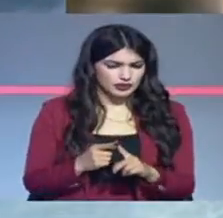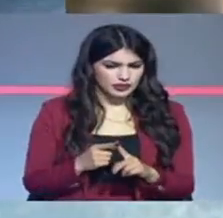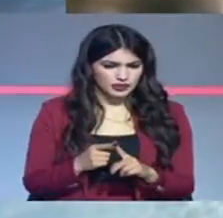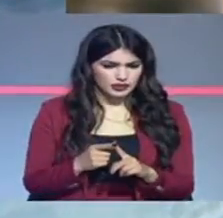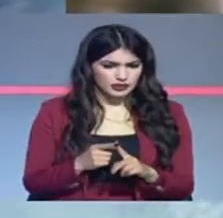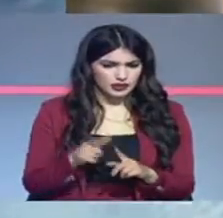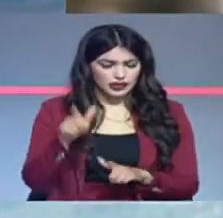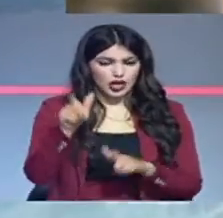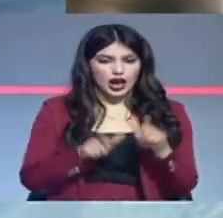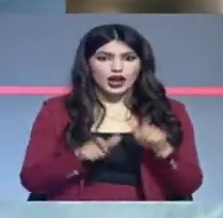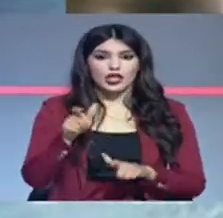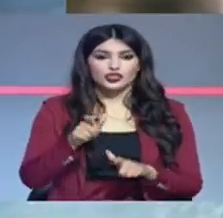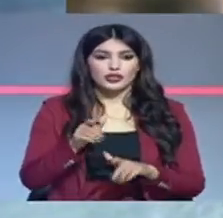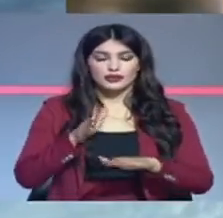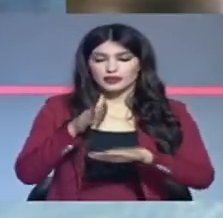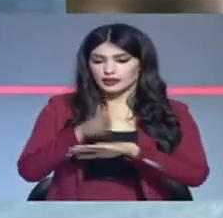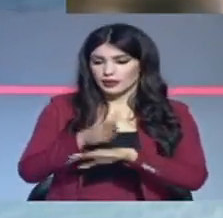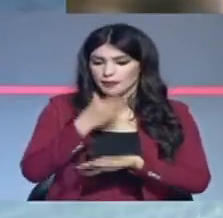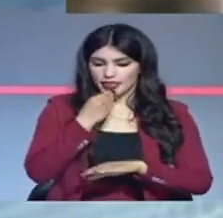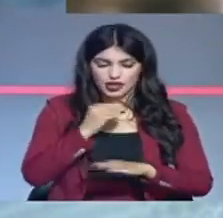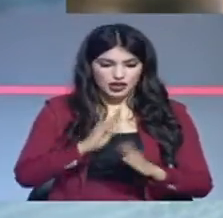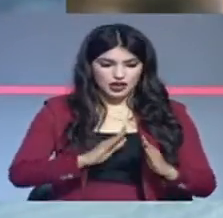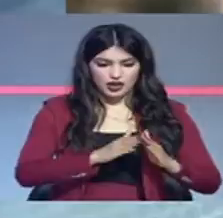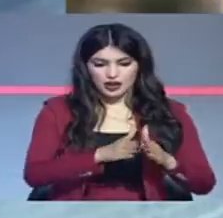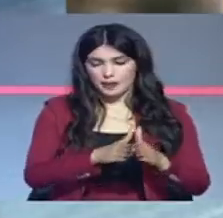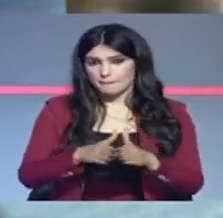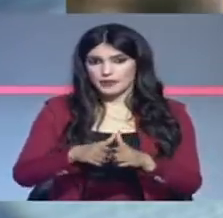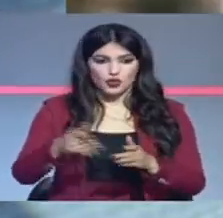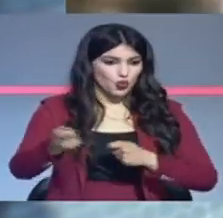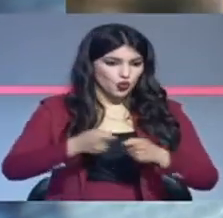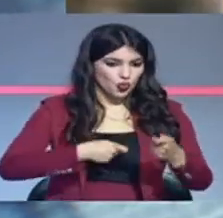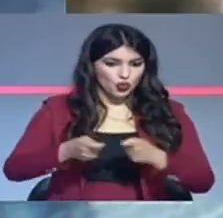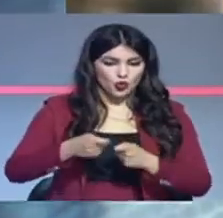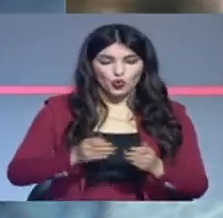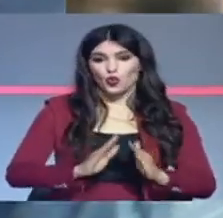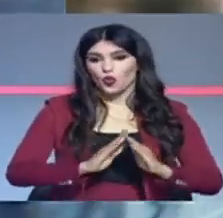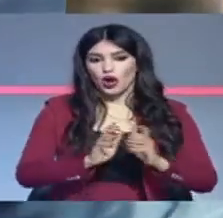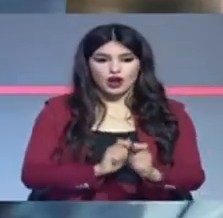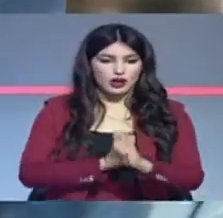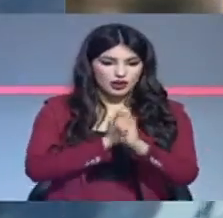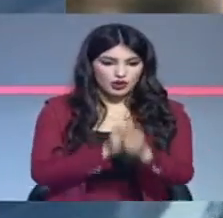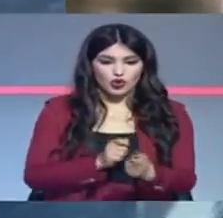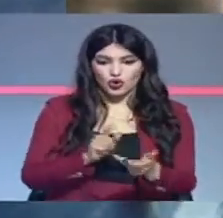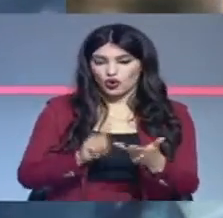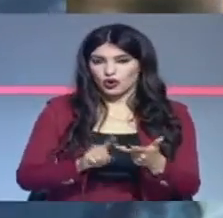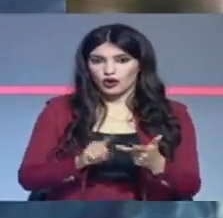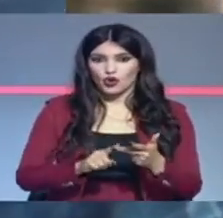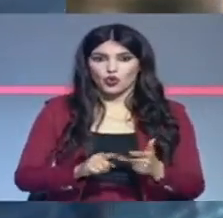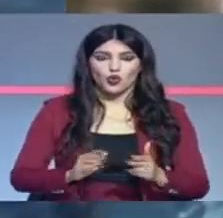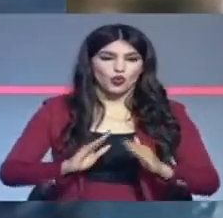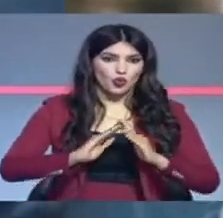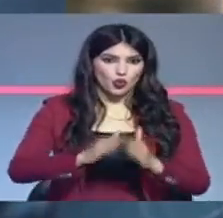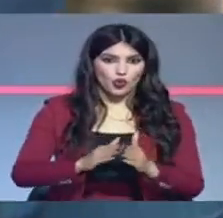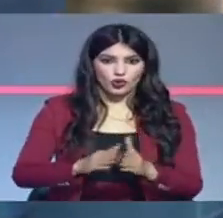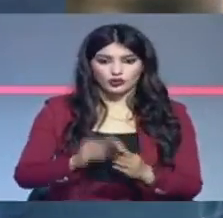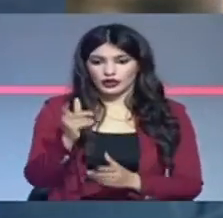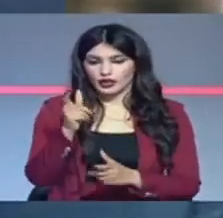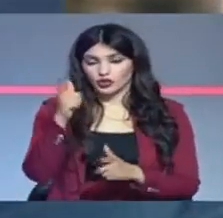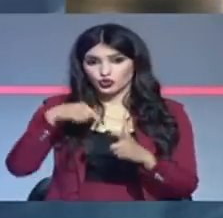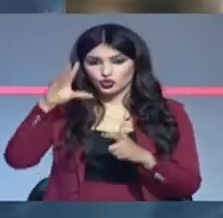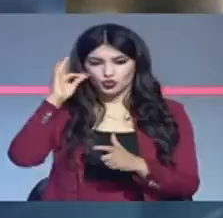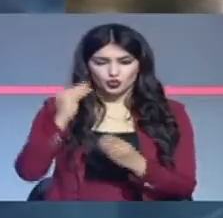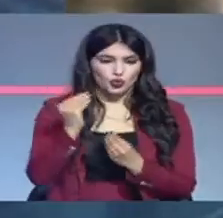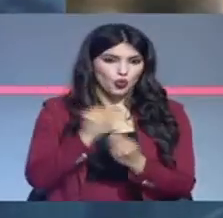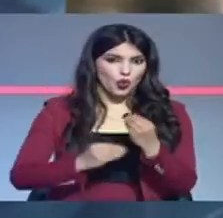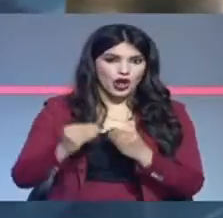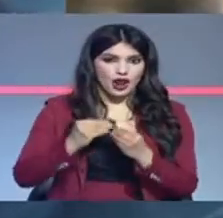لجميع مست عمليه البحث وان كانت المراكز التجاريه او الصيد البحري او الترفيهيه او المشاهدين سواء كان وثلاثه او حتى اجل